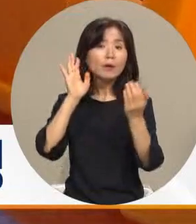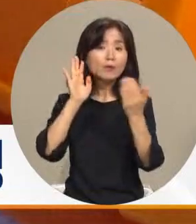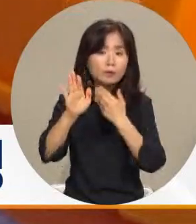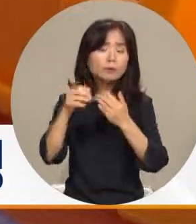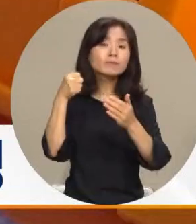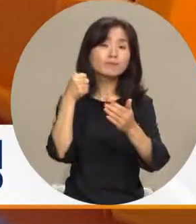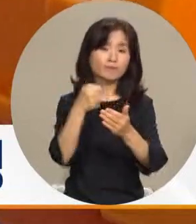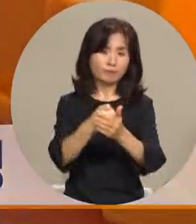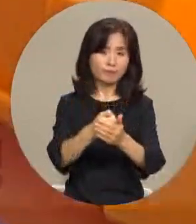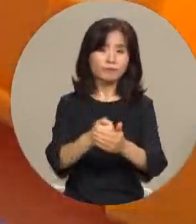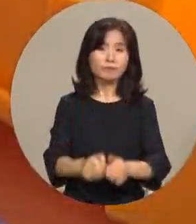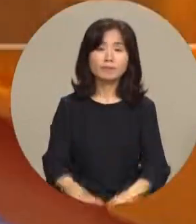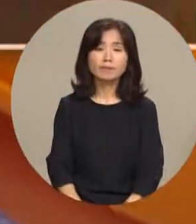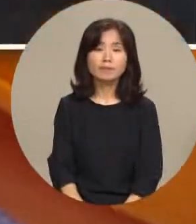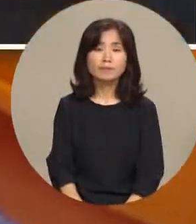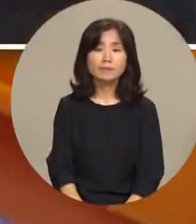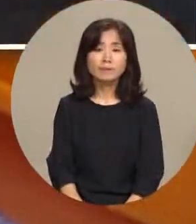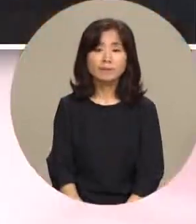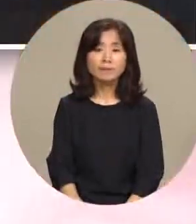지나서야 결정됐습니다